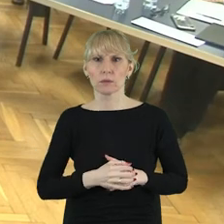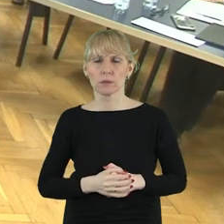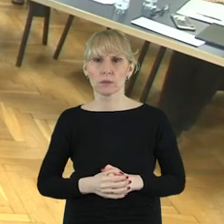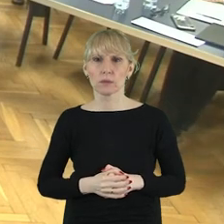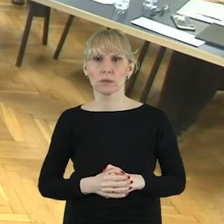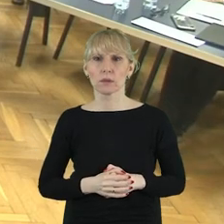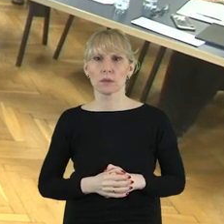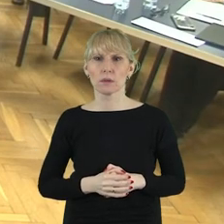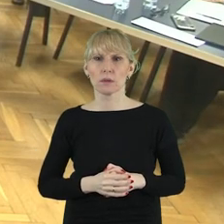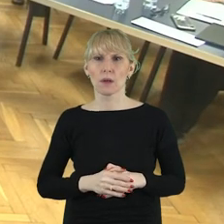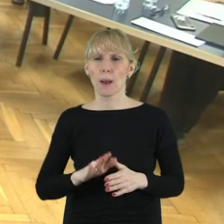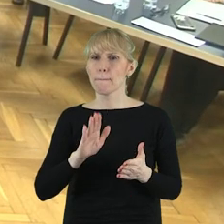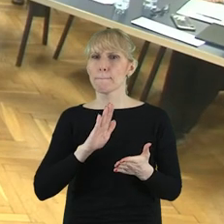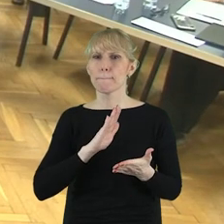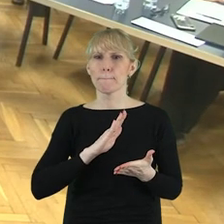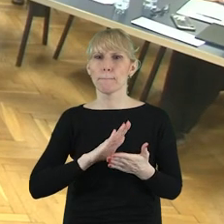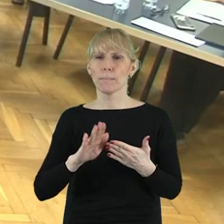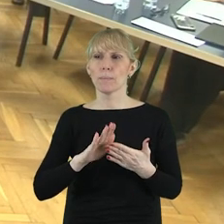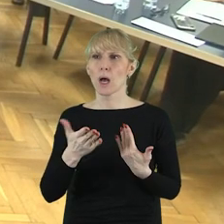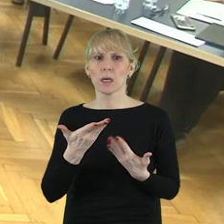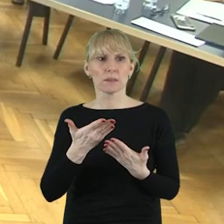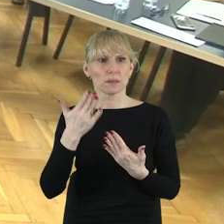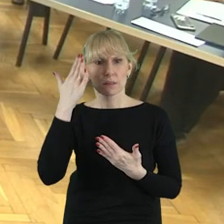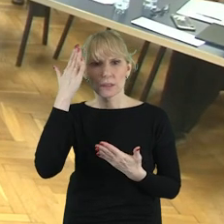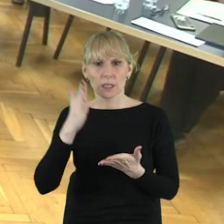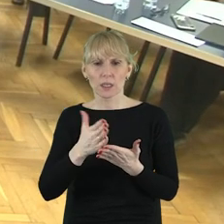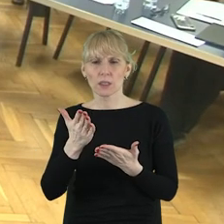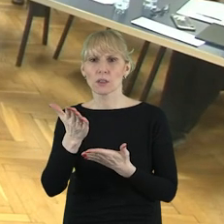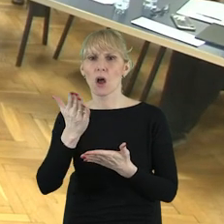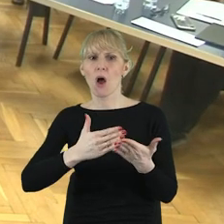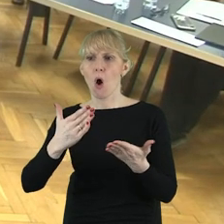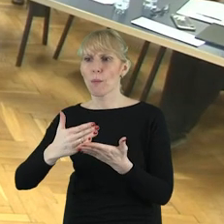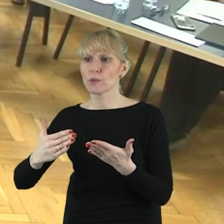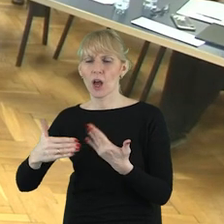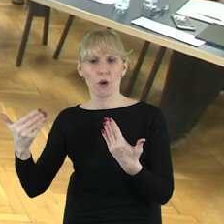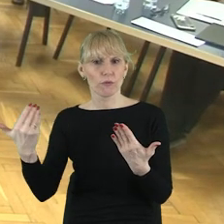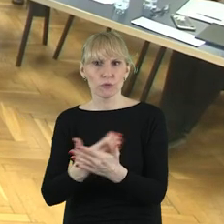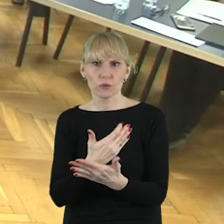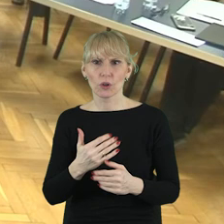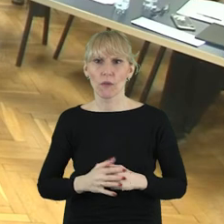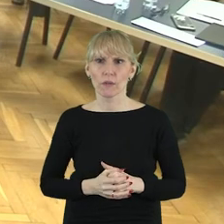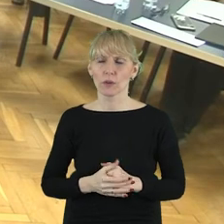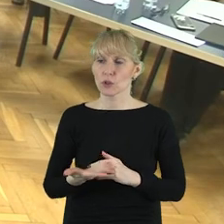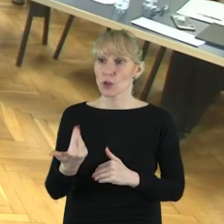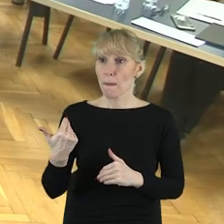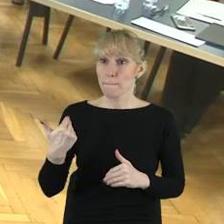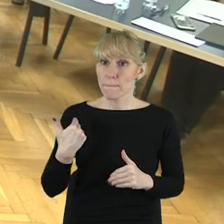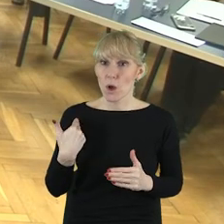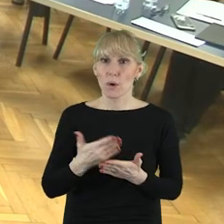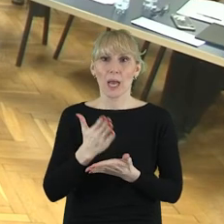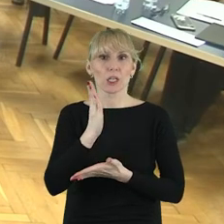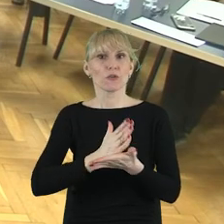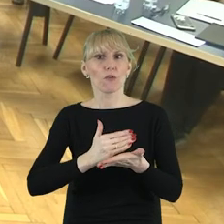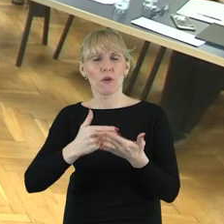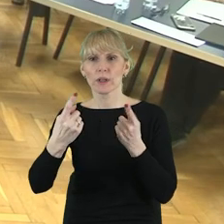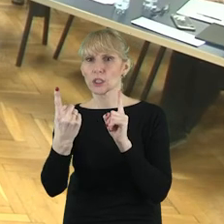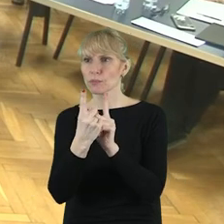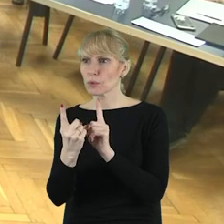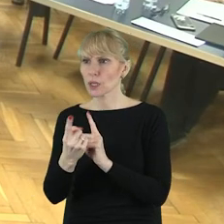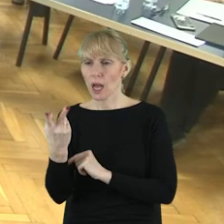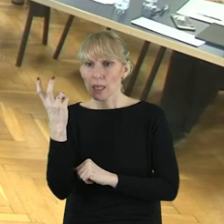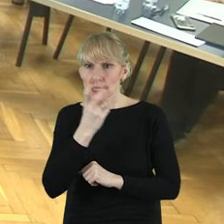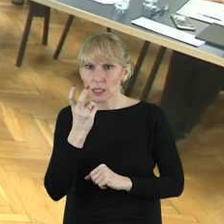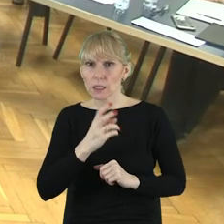zostawienia ani jednej samotnej gminy, bez nakładania na siebie obszarów poszczególnych nowych LGD? Czy odbyło się jakieś wojewódzkie